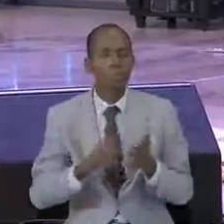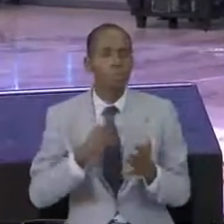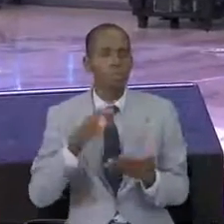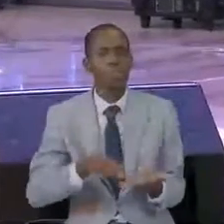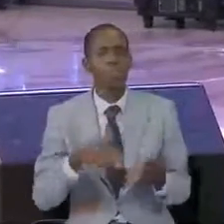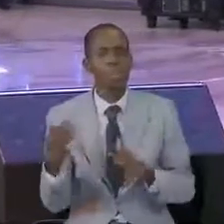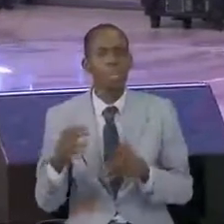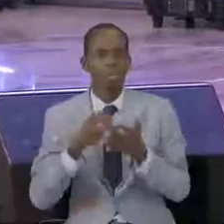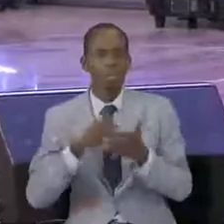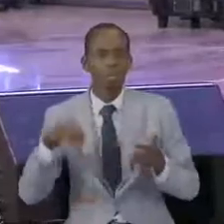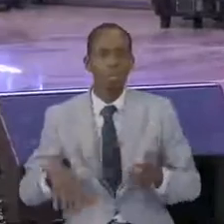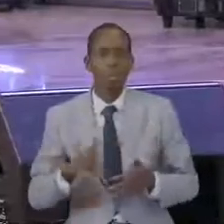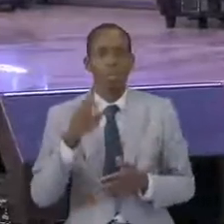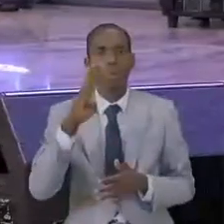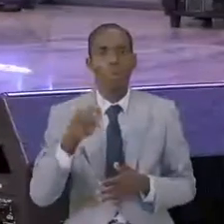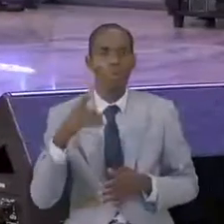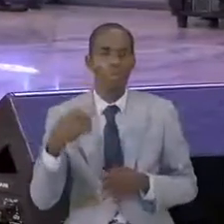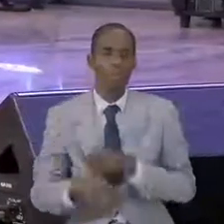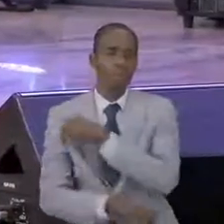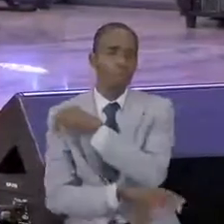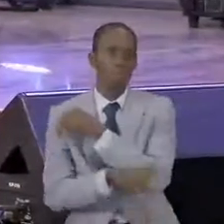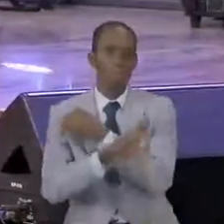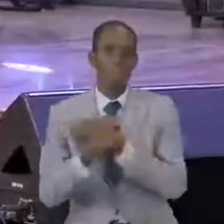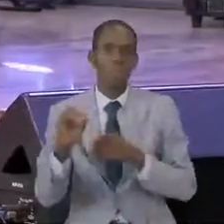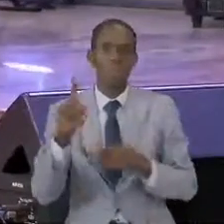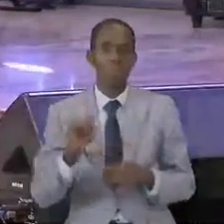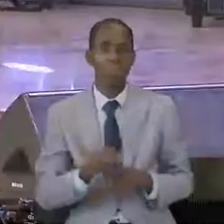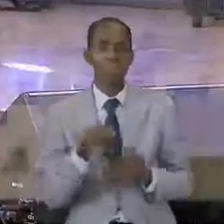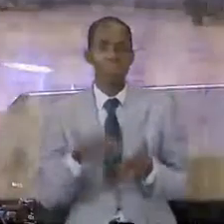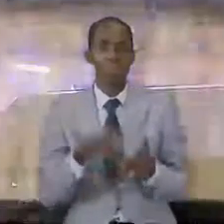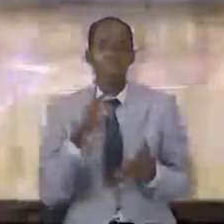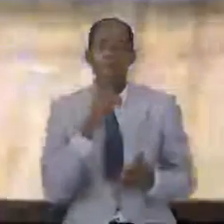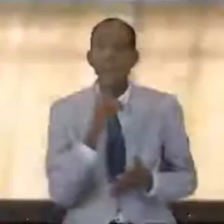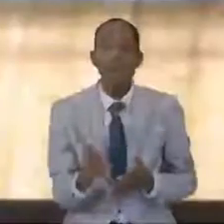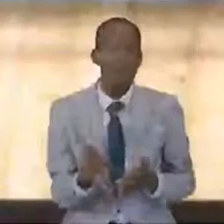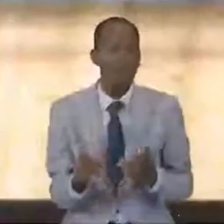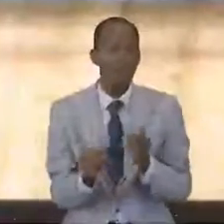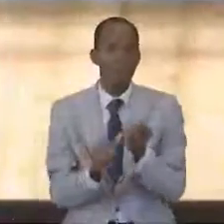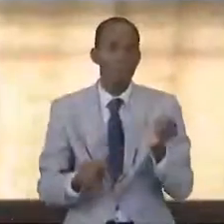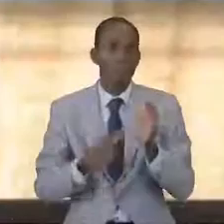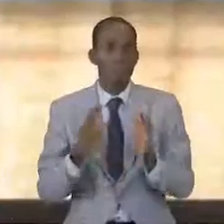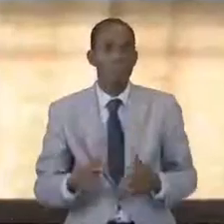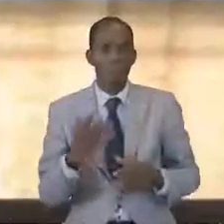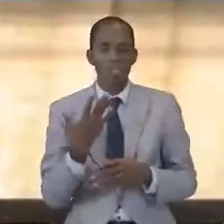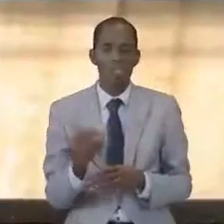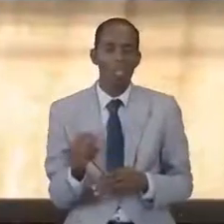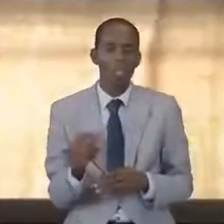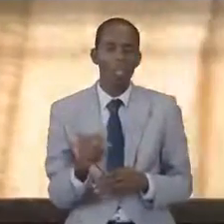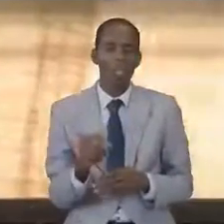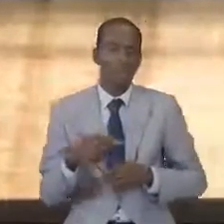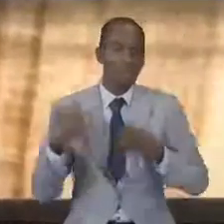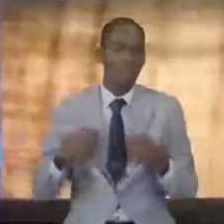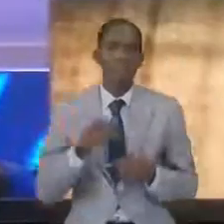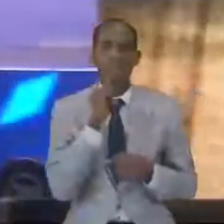des racines mais le cœur sont filtrés le cœur sont endurcis et